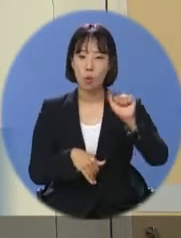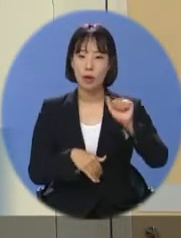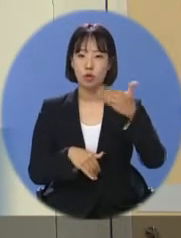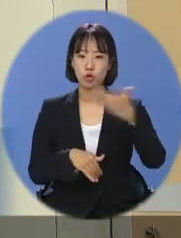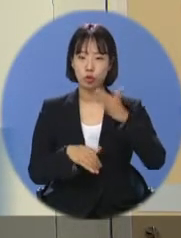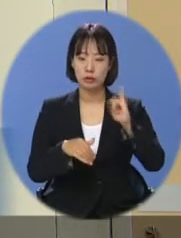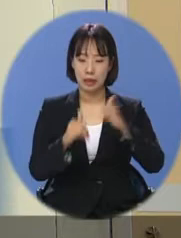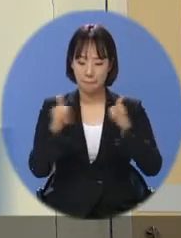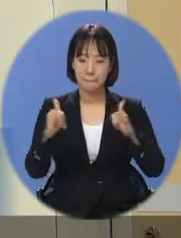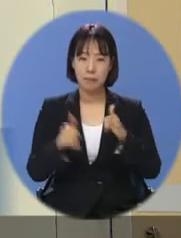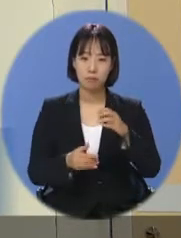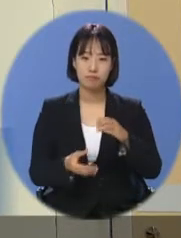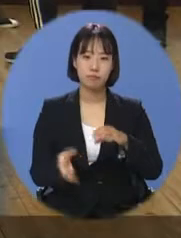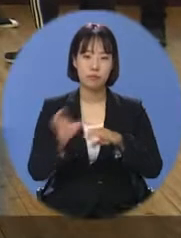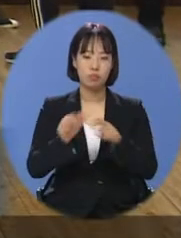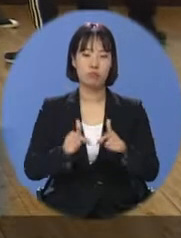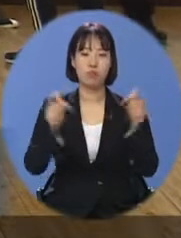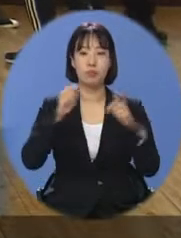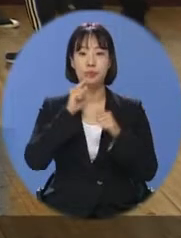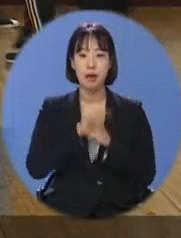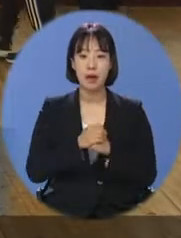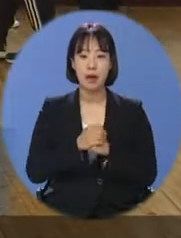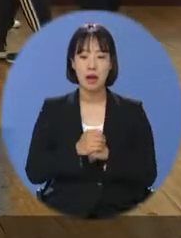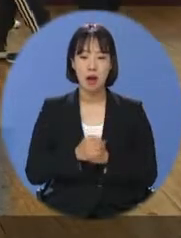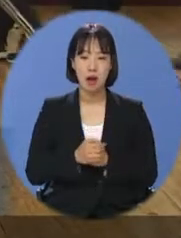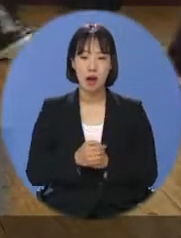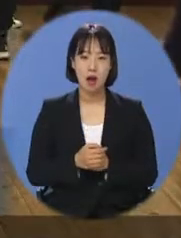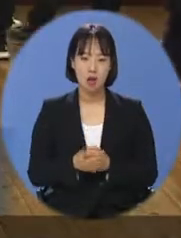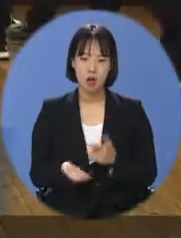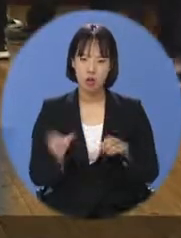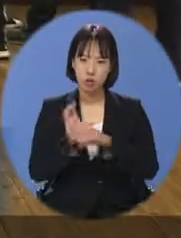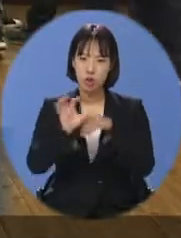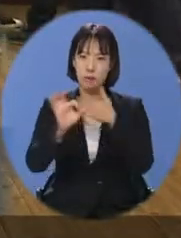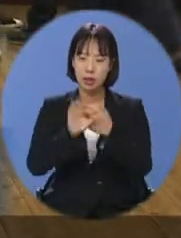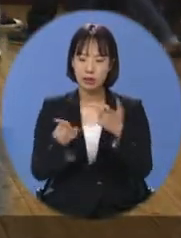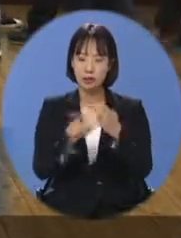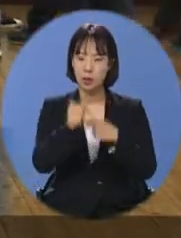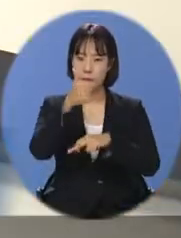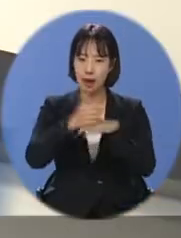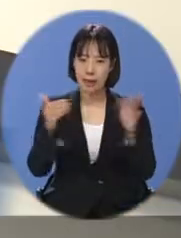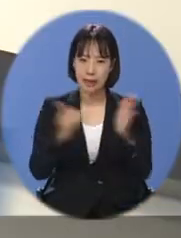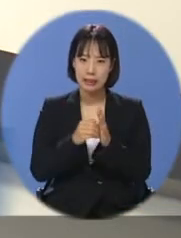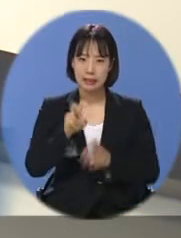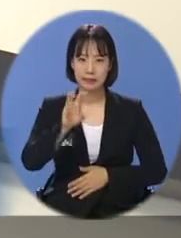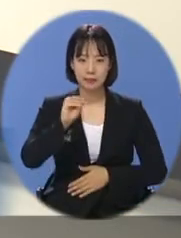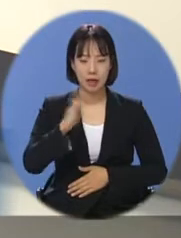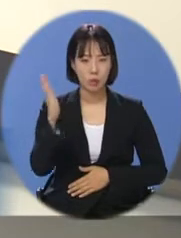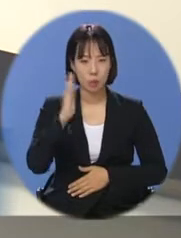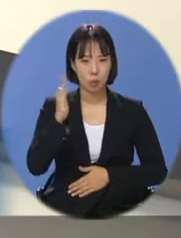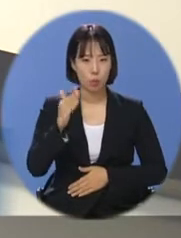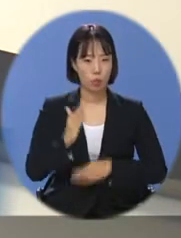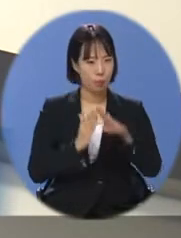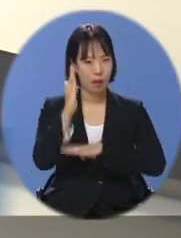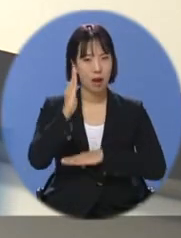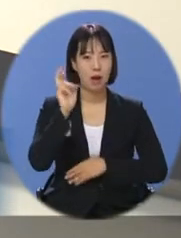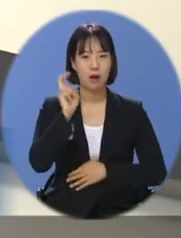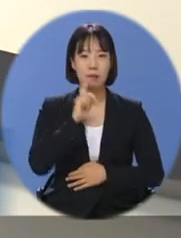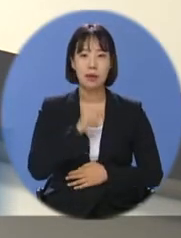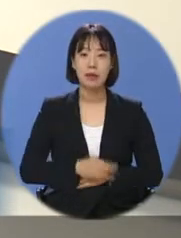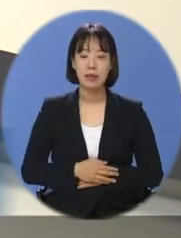9천여 명이나 증가했다고 밝혔습니다. 또 이러한 증가 추세라면 올해 연말까지 관람객 수는 20만 명에 육박할 것으로